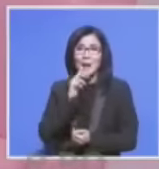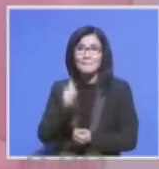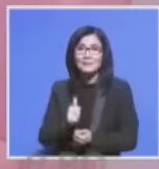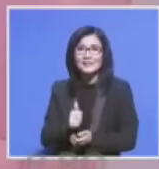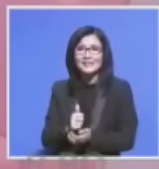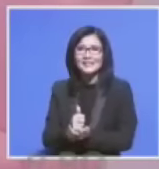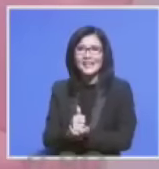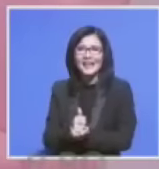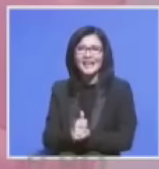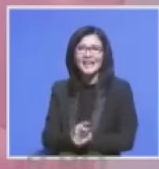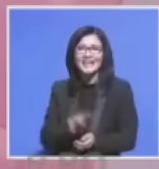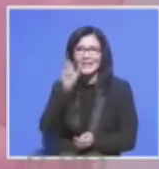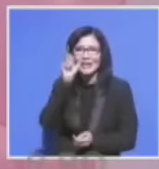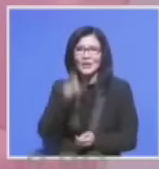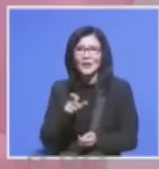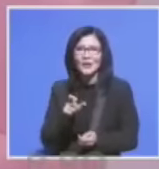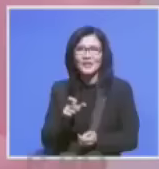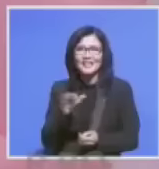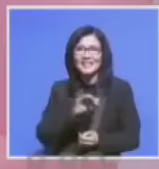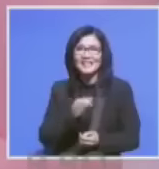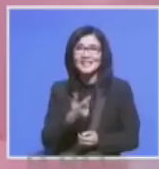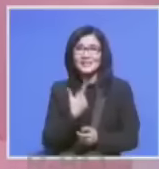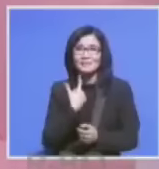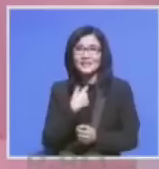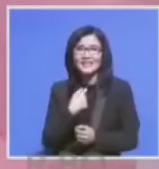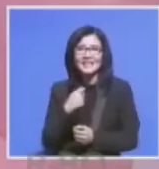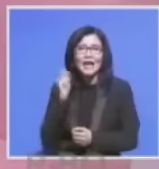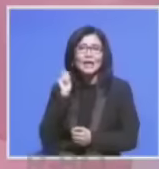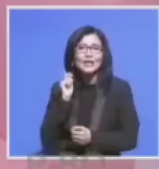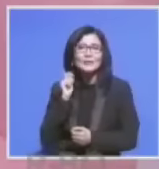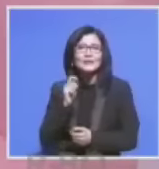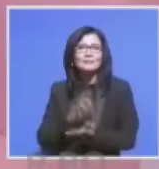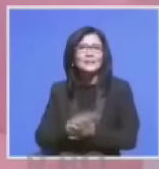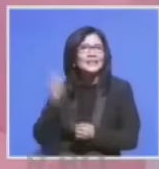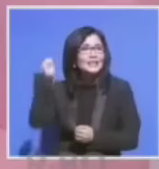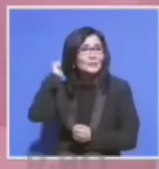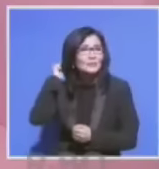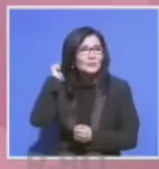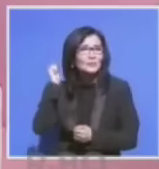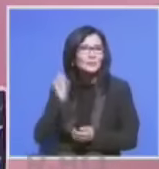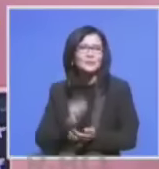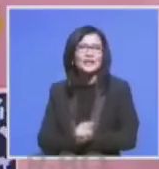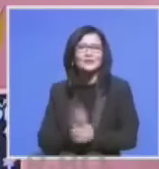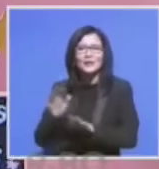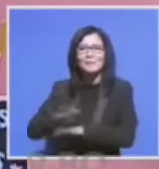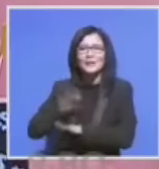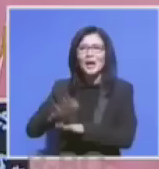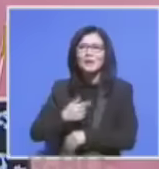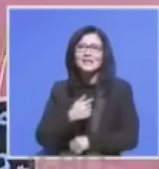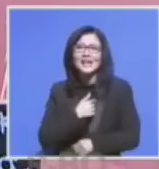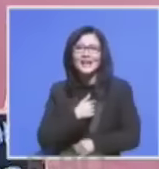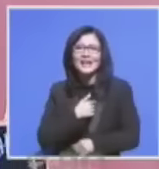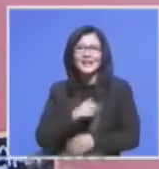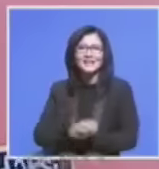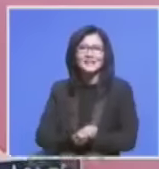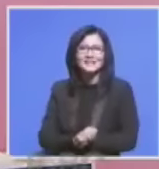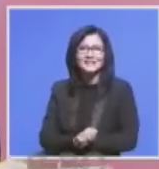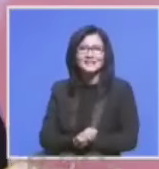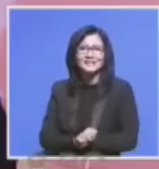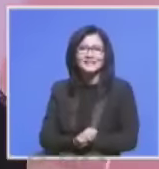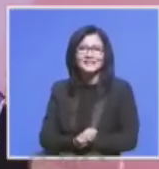dengan orang terkasih seperti Ibu Darti, ibu yang telah merawat saya dari kecil. Makasih ya, Bu ya. Happy